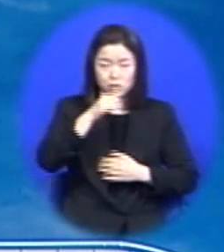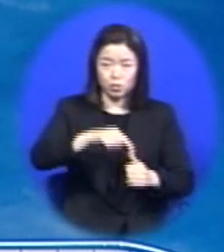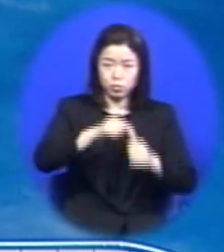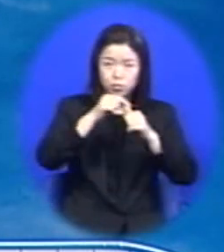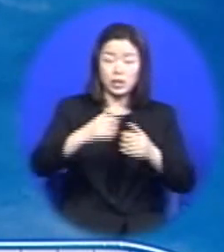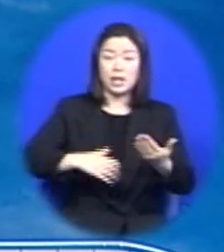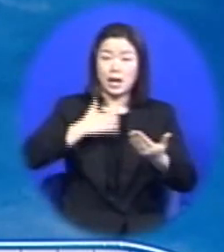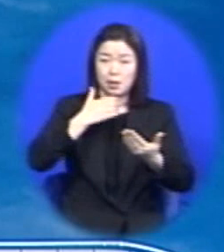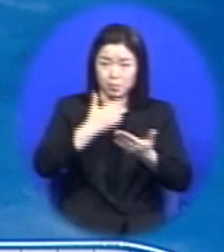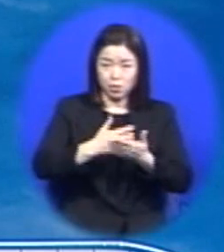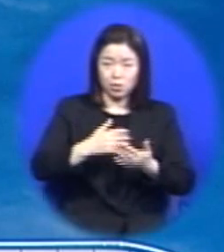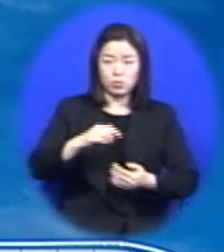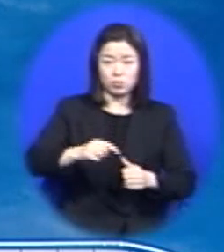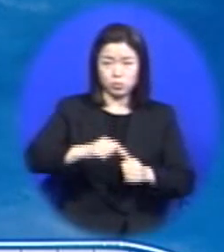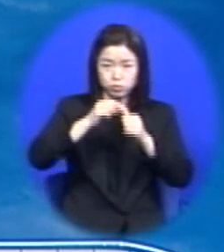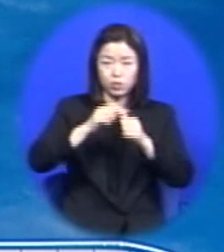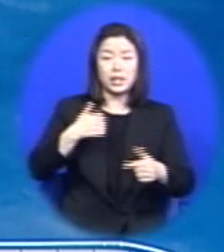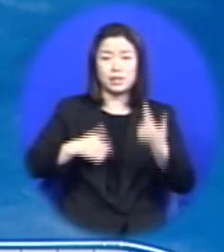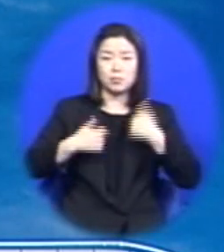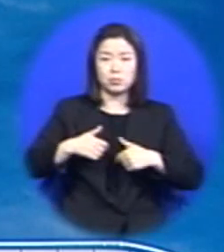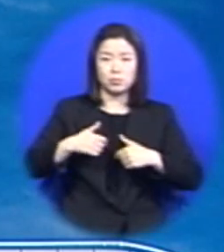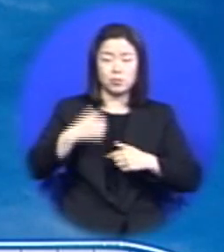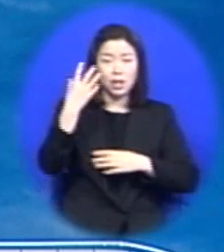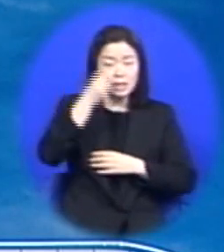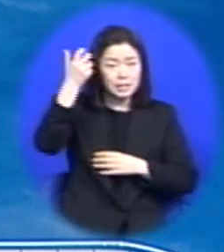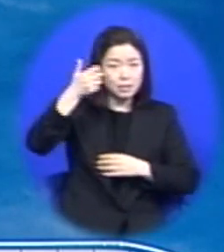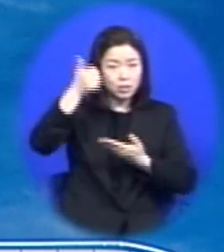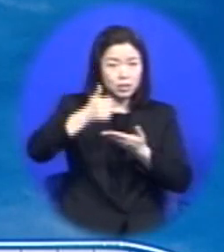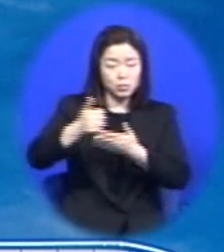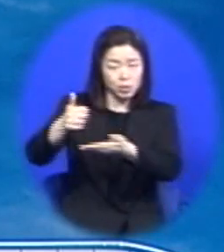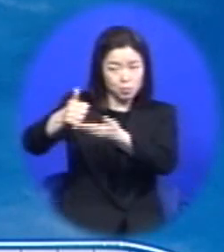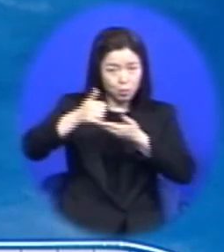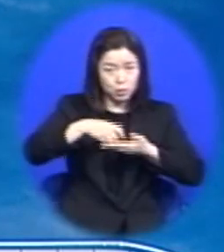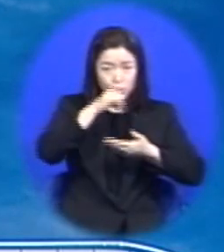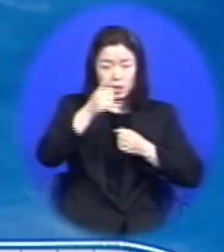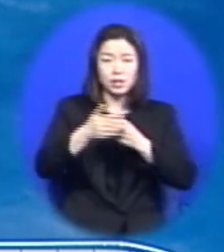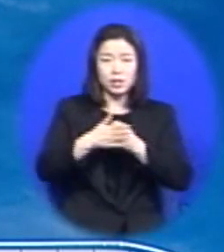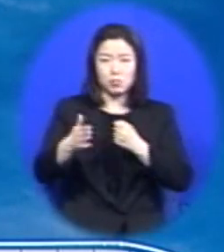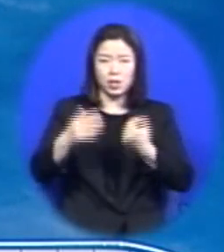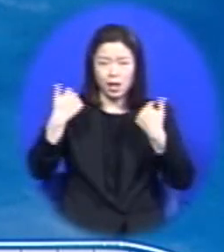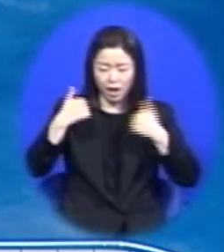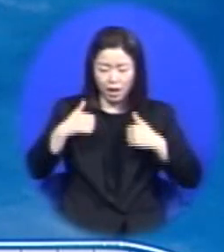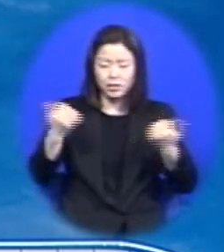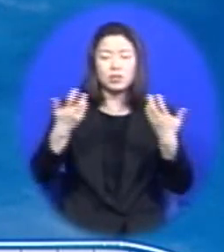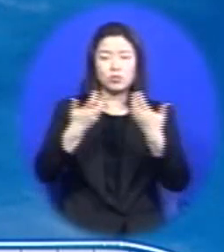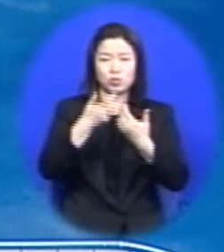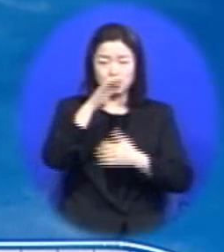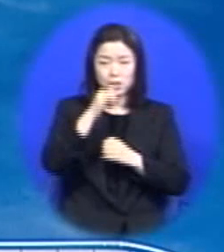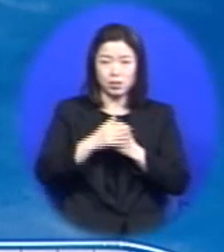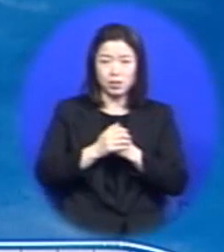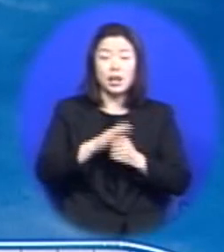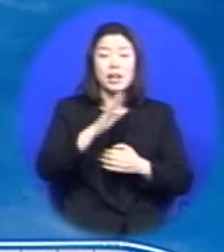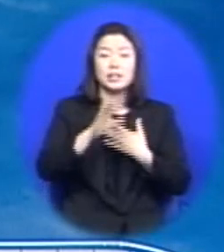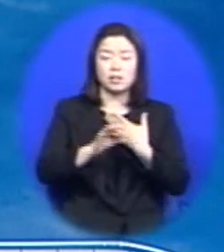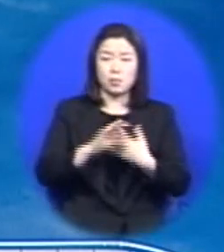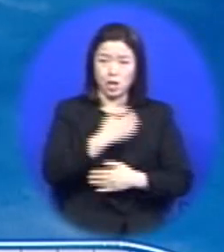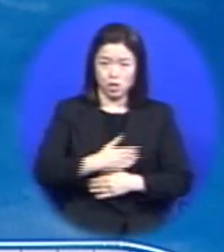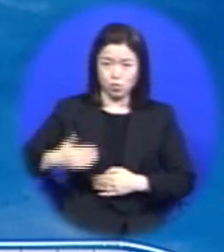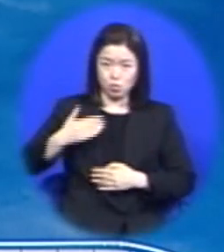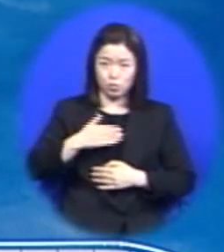기쁨, 성령님을 모시고 있는 곳이니까. 그러면 육도 살고 마음도 살고